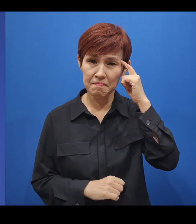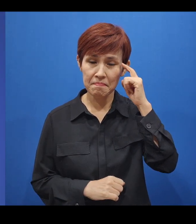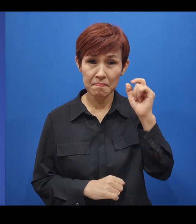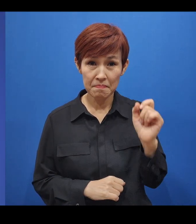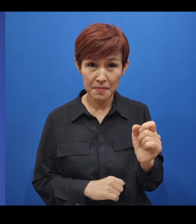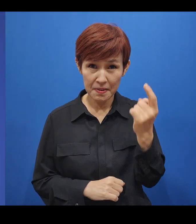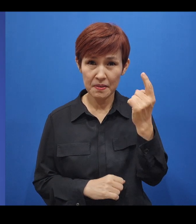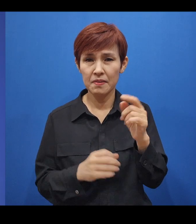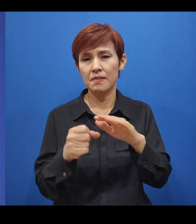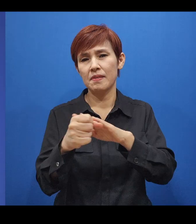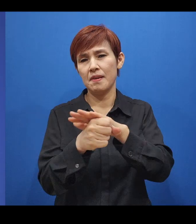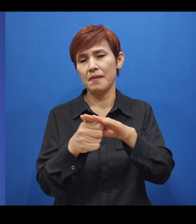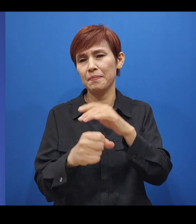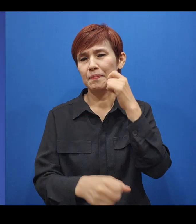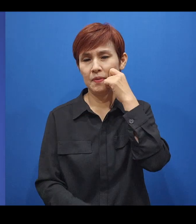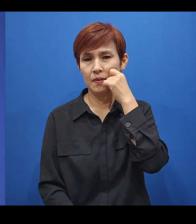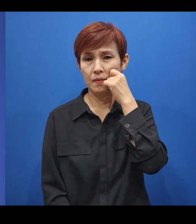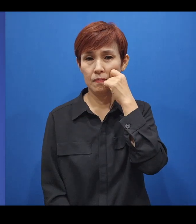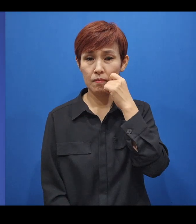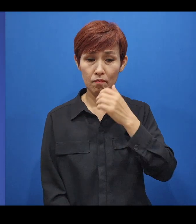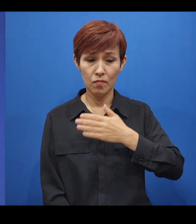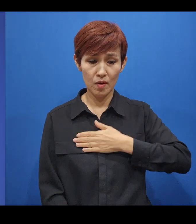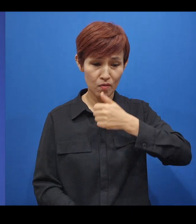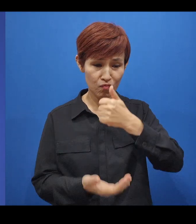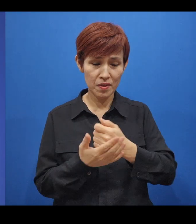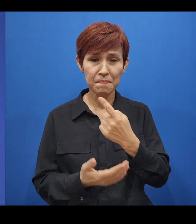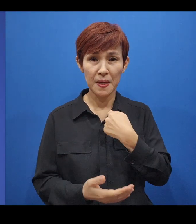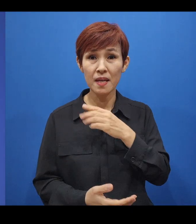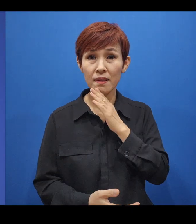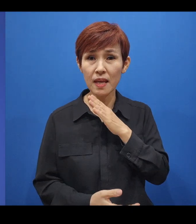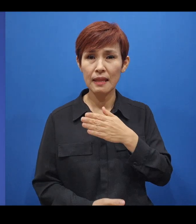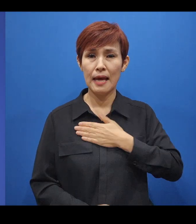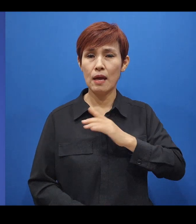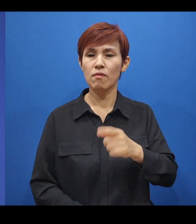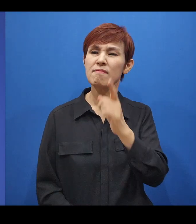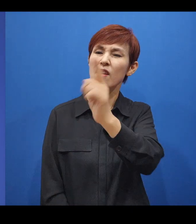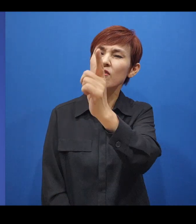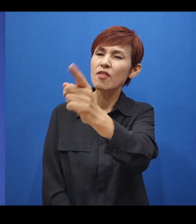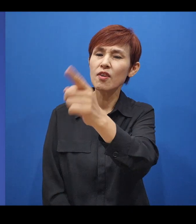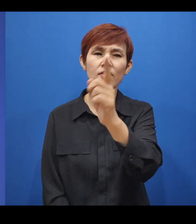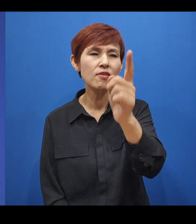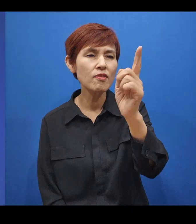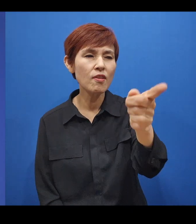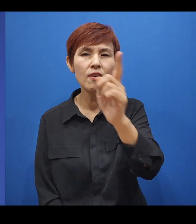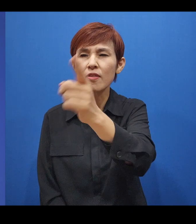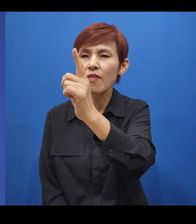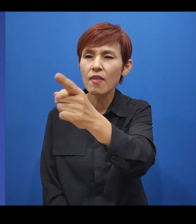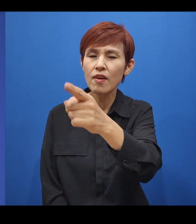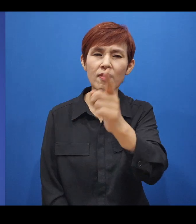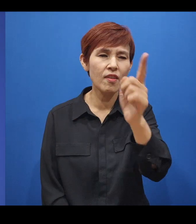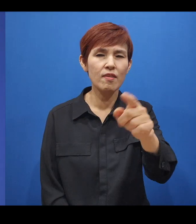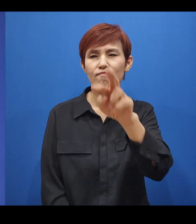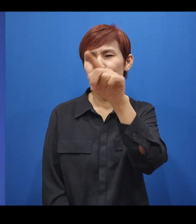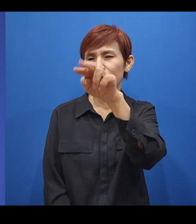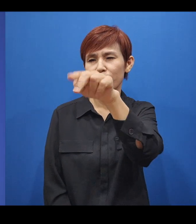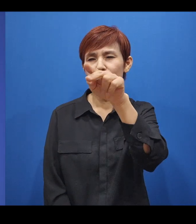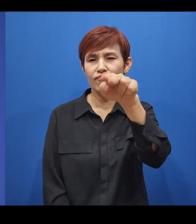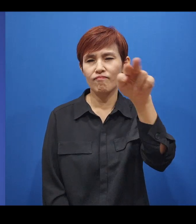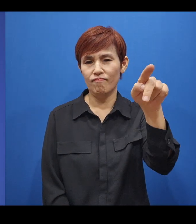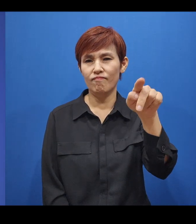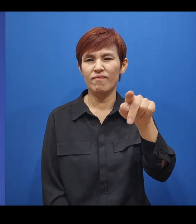됩니다. 본인이 죄를 지었지만 너 때문에, 쟤 때문에 라고 남을 공격하기